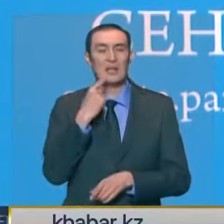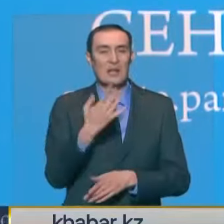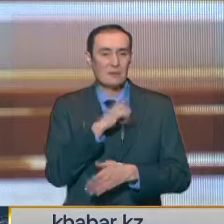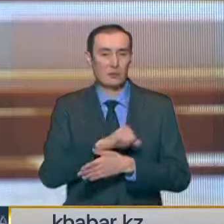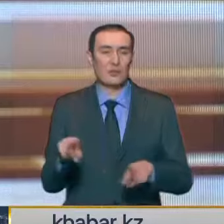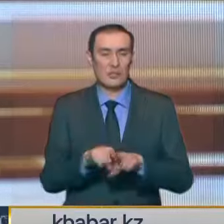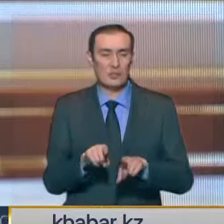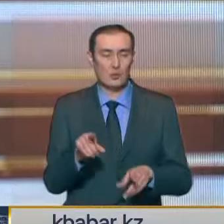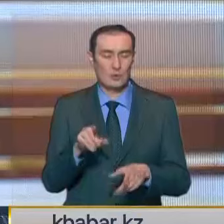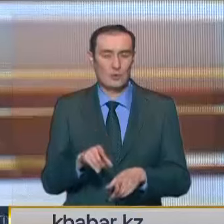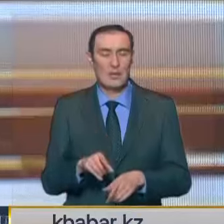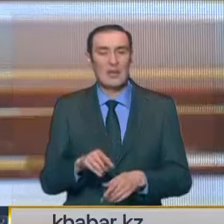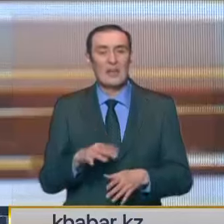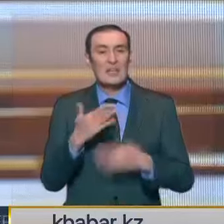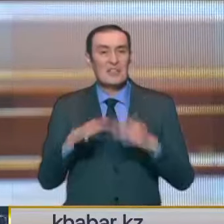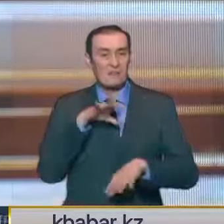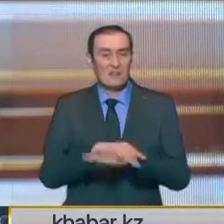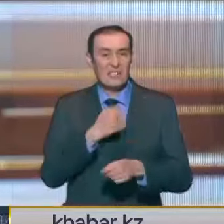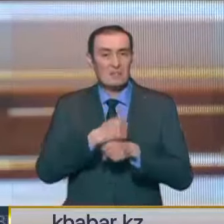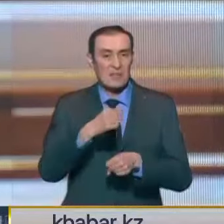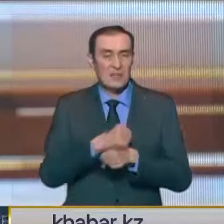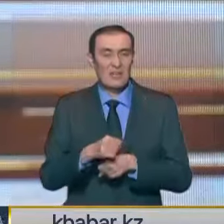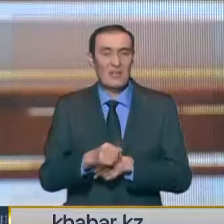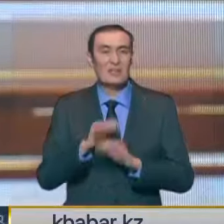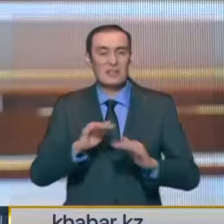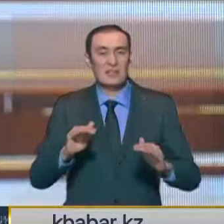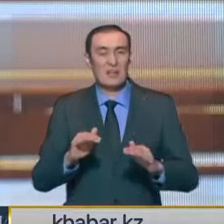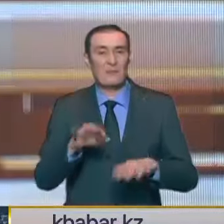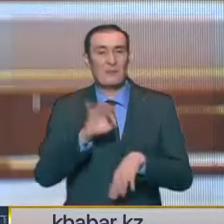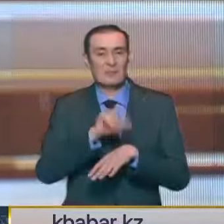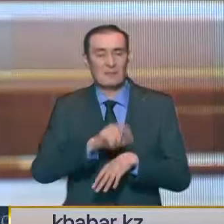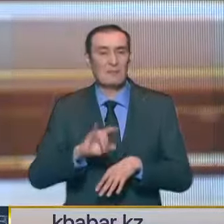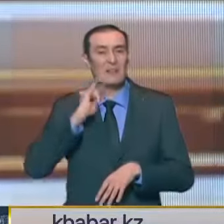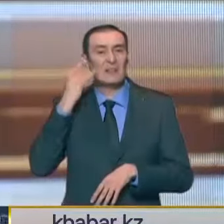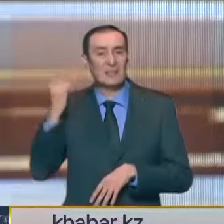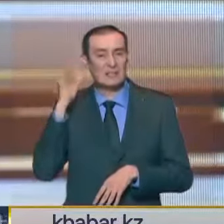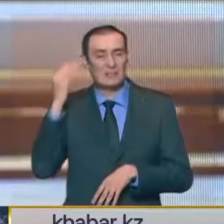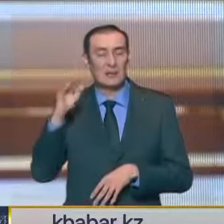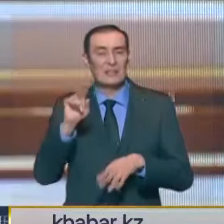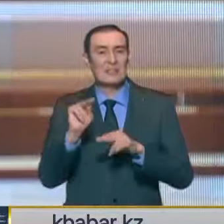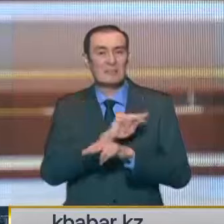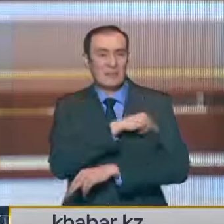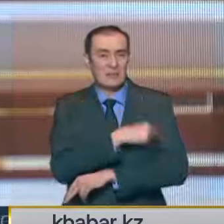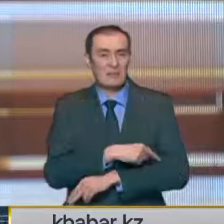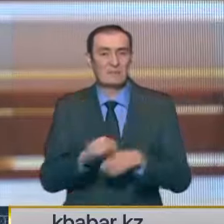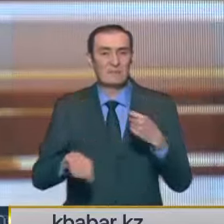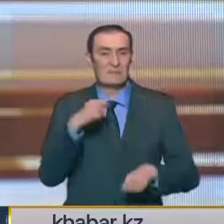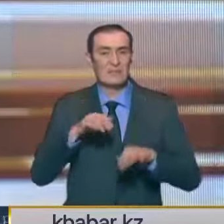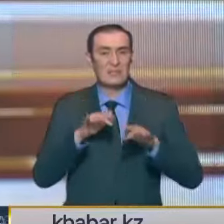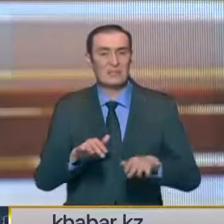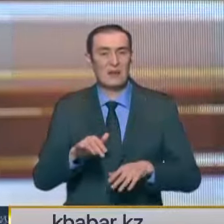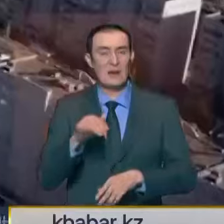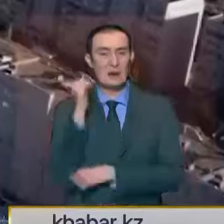рубеже случае избиения несовершеннолетних пациентов установлены в павлодарском психоневрологическом диспансере противозаконные действия